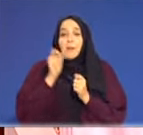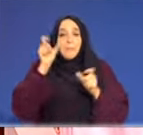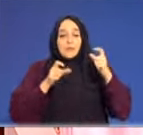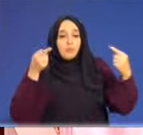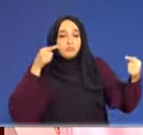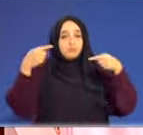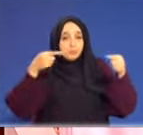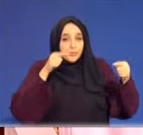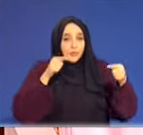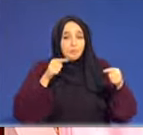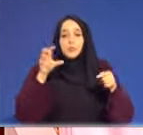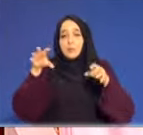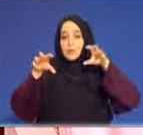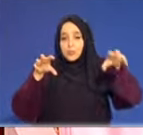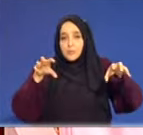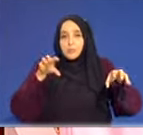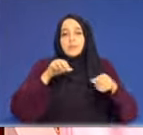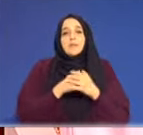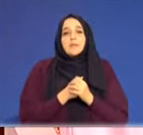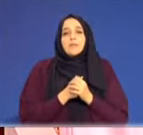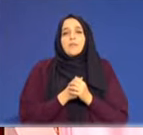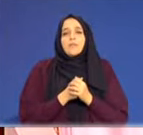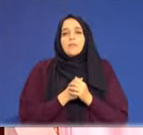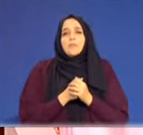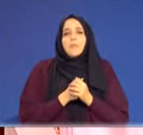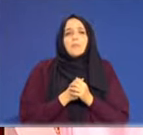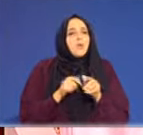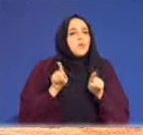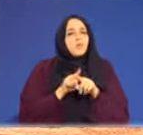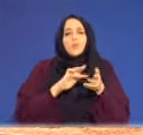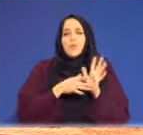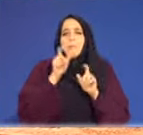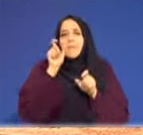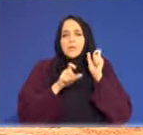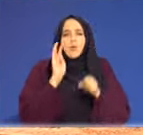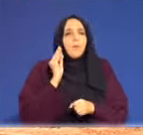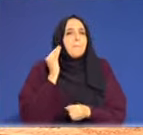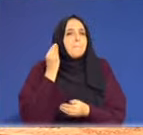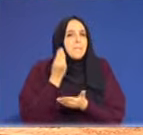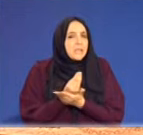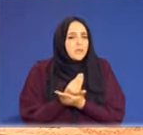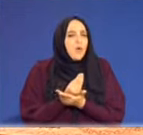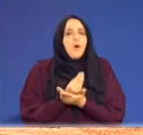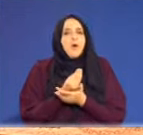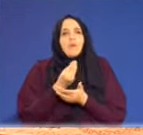والخصوم من جهة أخرى وكذلك سائر الحاضرين من الشهود